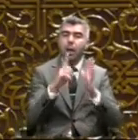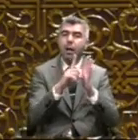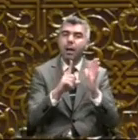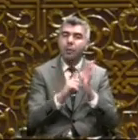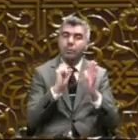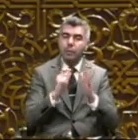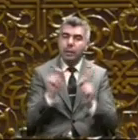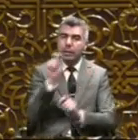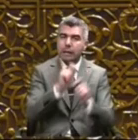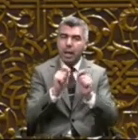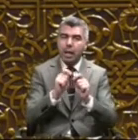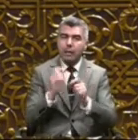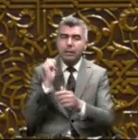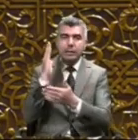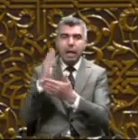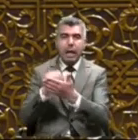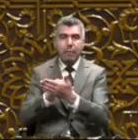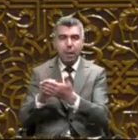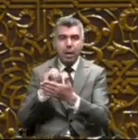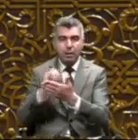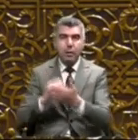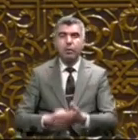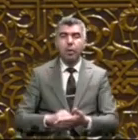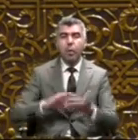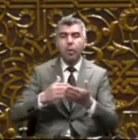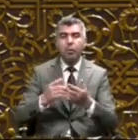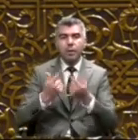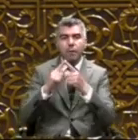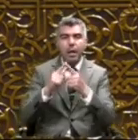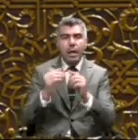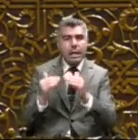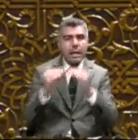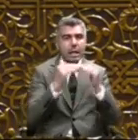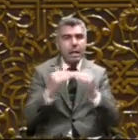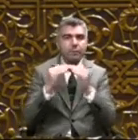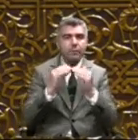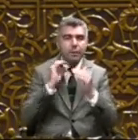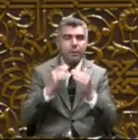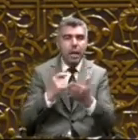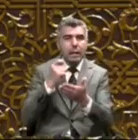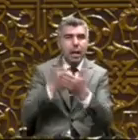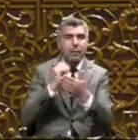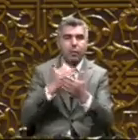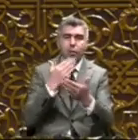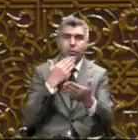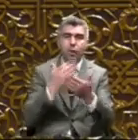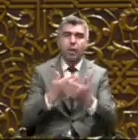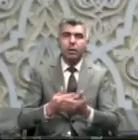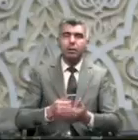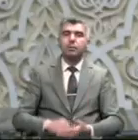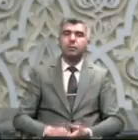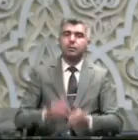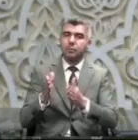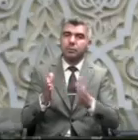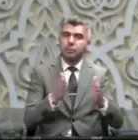المتعلق بالاصلاح الجبائي بما يساهم في خلق عداله ضريبيه بين مختلف الخاضعين وشكرا السلام عليكم ورحمه